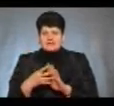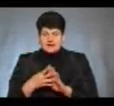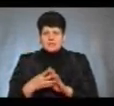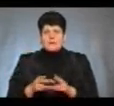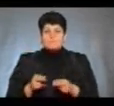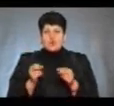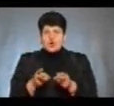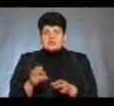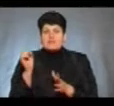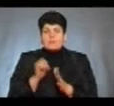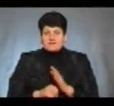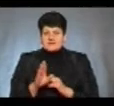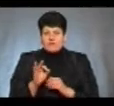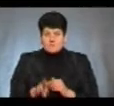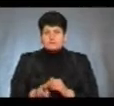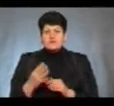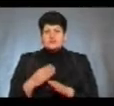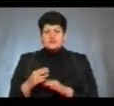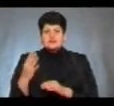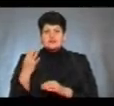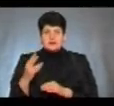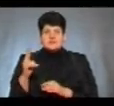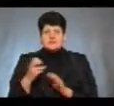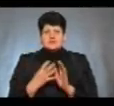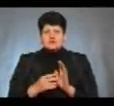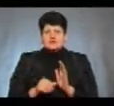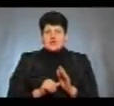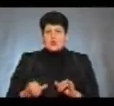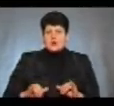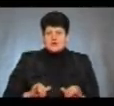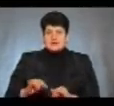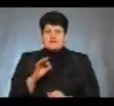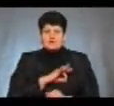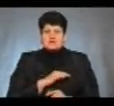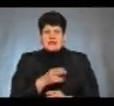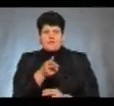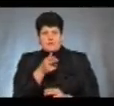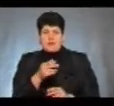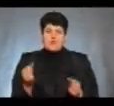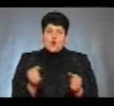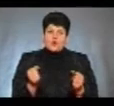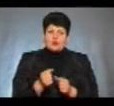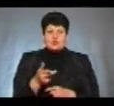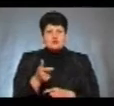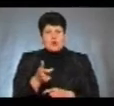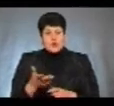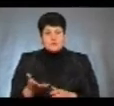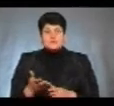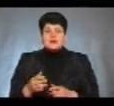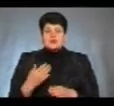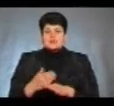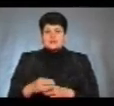«Погроза вбивством», частину четверту статті 296 «Хуліганство із застосуванням вогнепальної або холодної зброї», частину першу